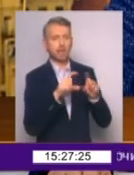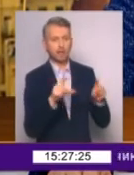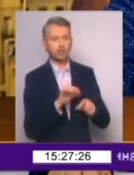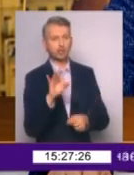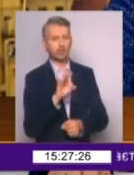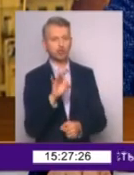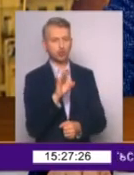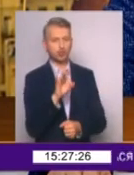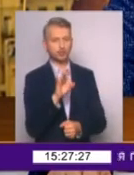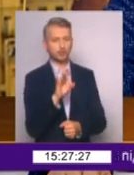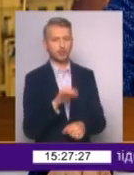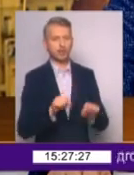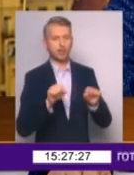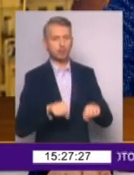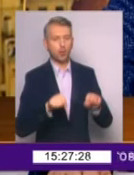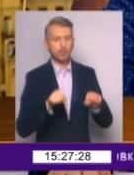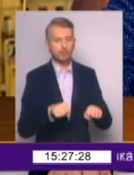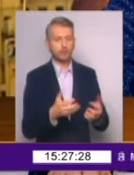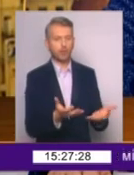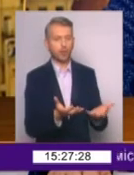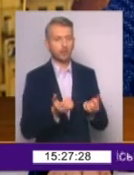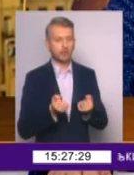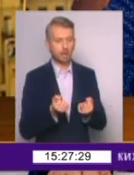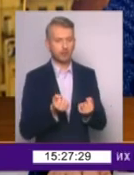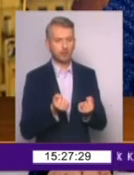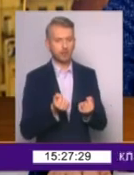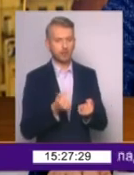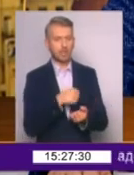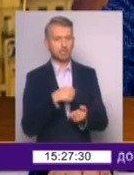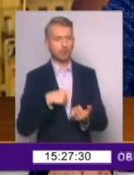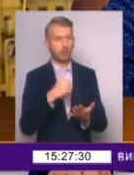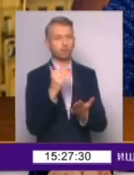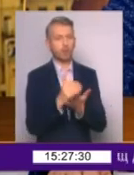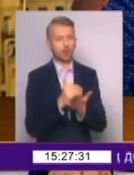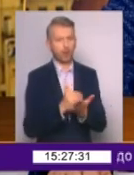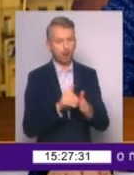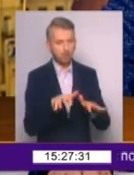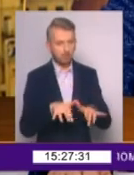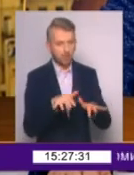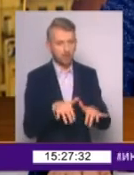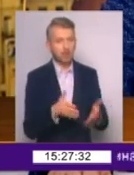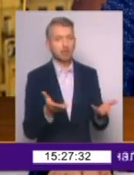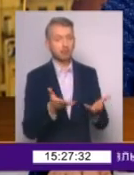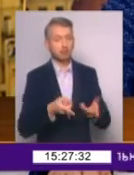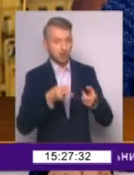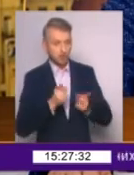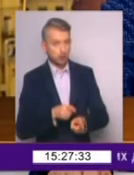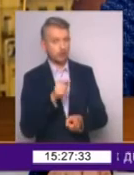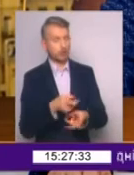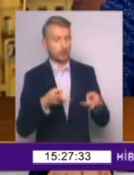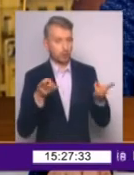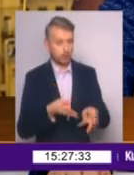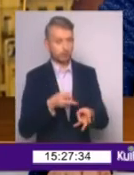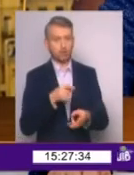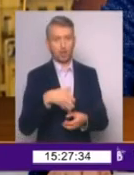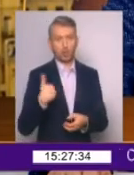можливості отримання самої програми яка дійсно вона потрібна, вона